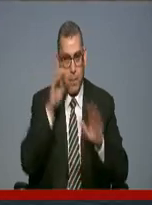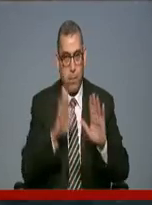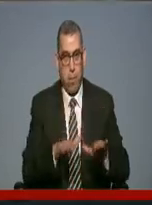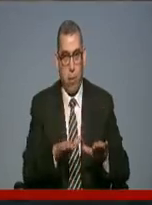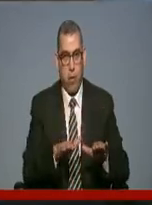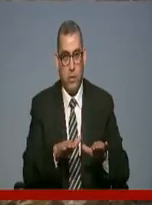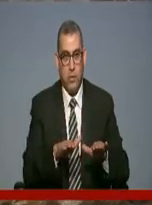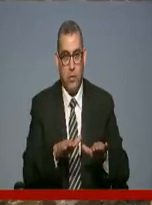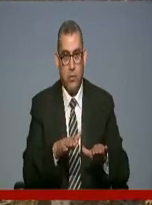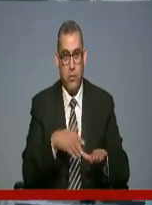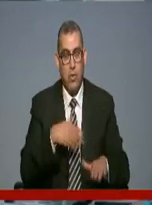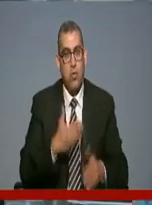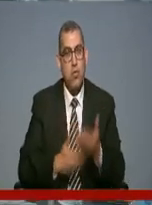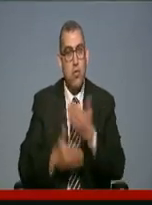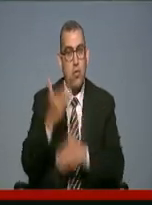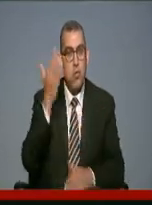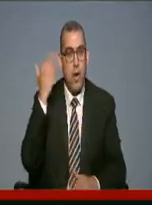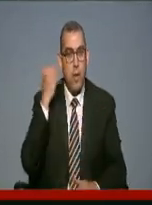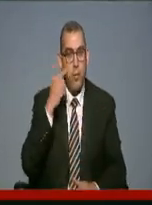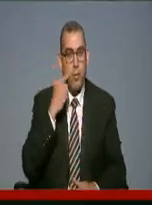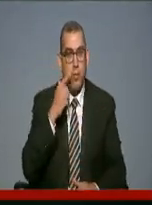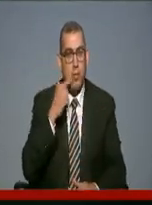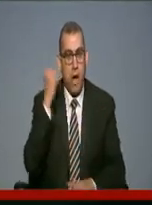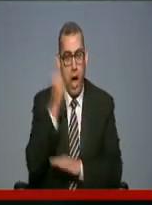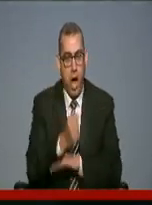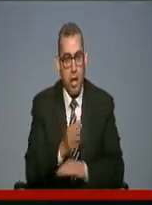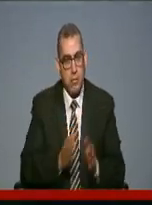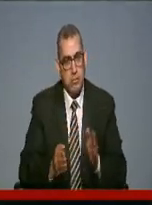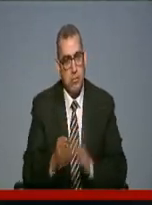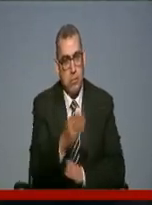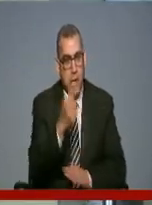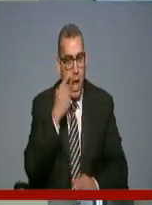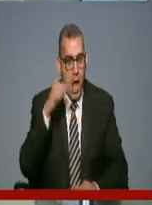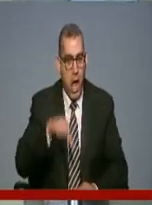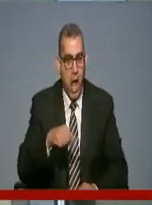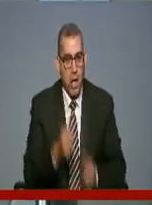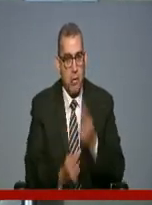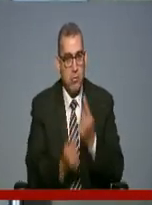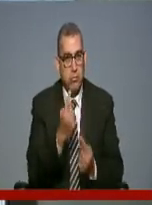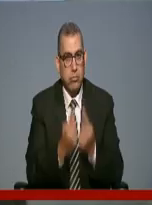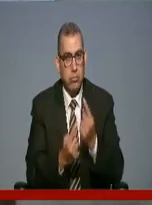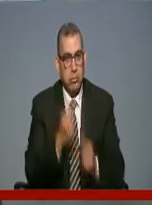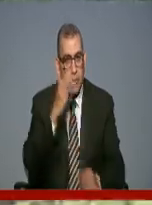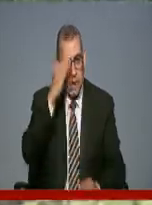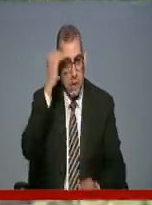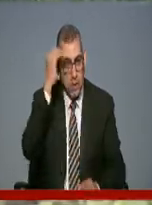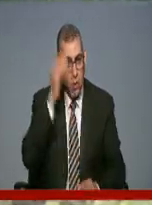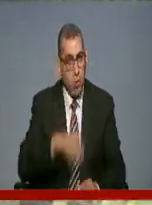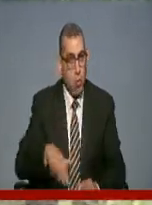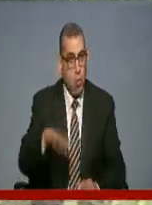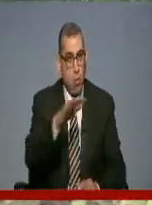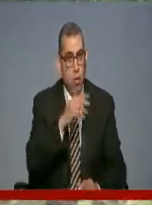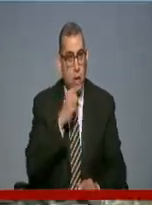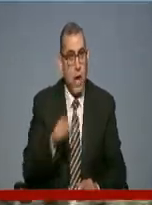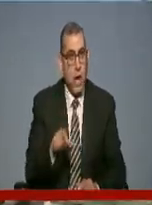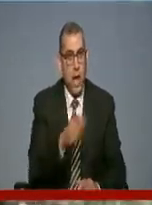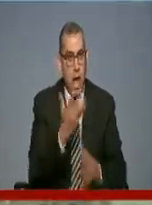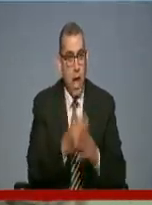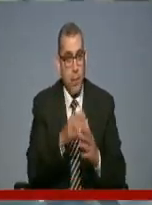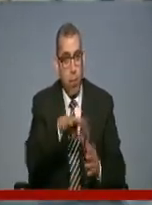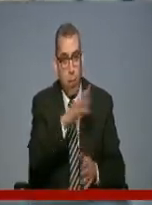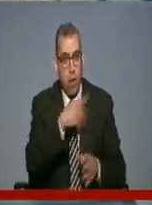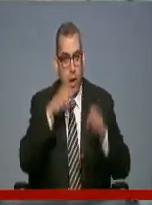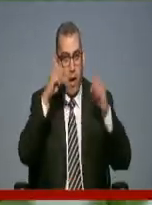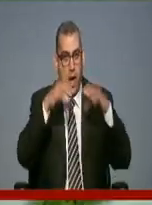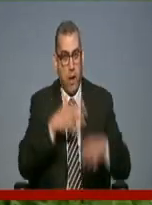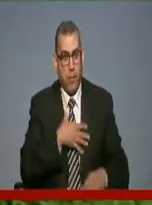النيل كان كلمة السر، شق في الأرض طريق للحياة، وصعيدة وادي النيل أهل كرم ما